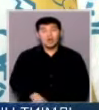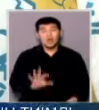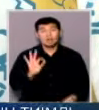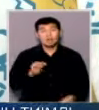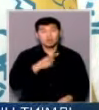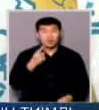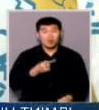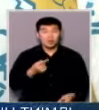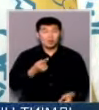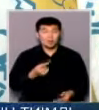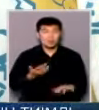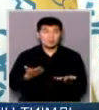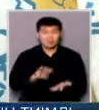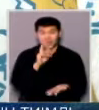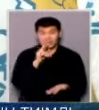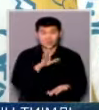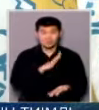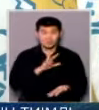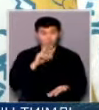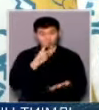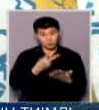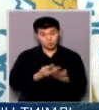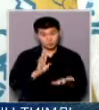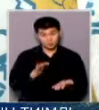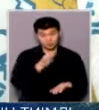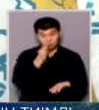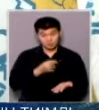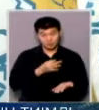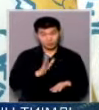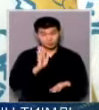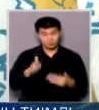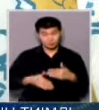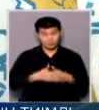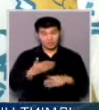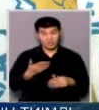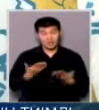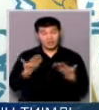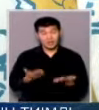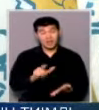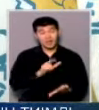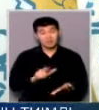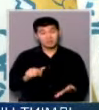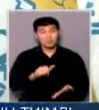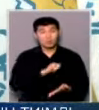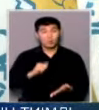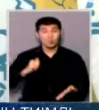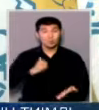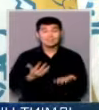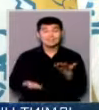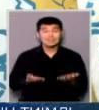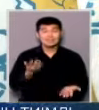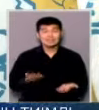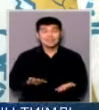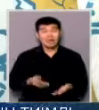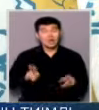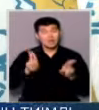беретін болса дұрыс деп, бұрыс жауап беретін болса бұрыс деп көрсететін, жауапкершілікке тартатын. Азаматтың өзінің де егер де